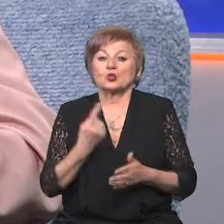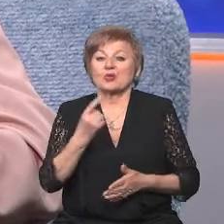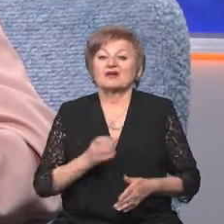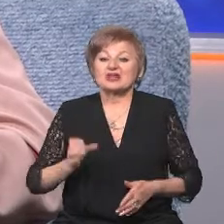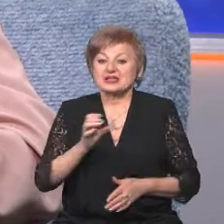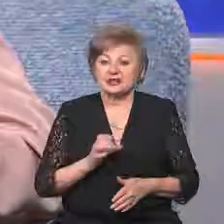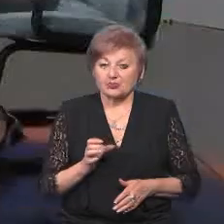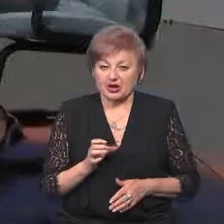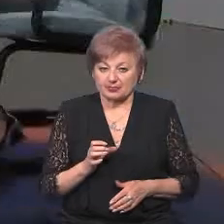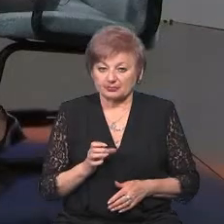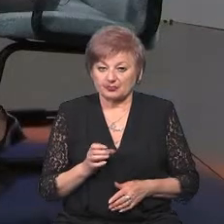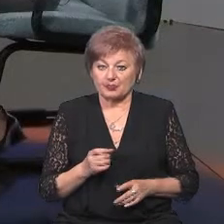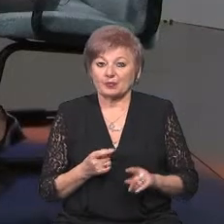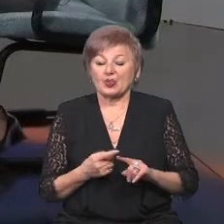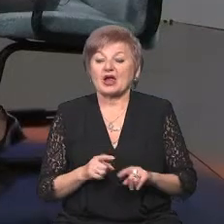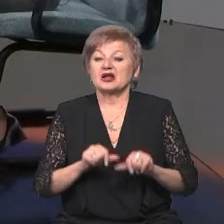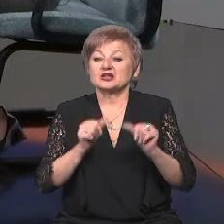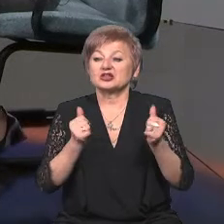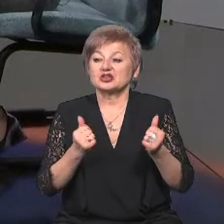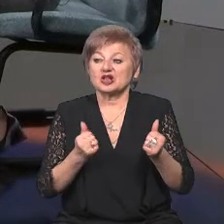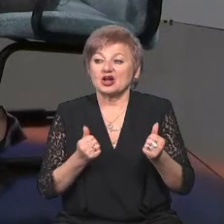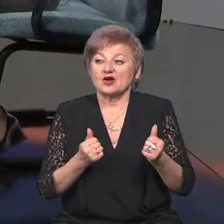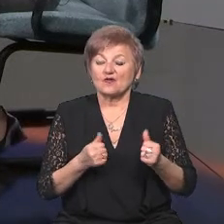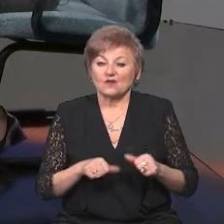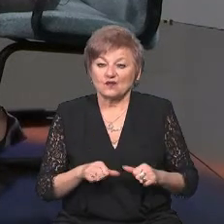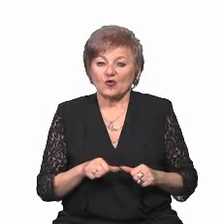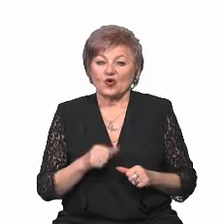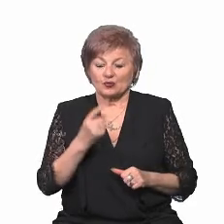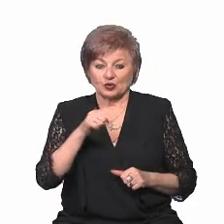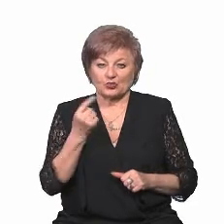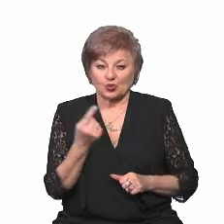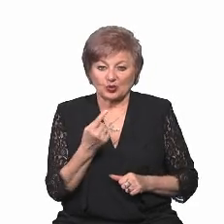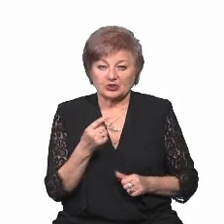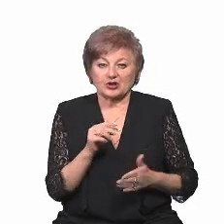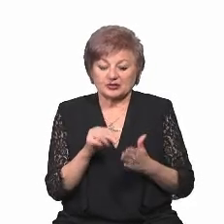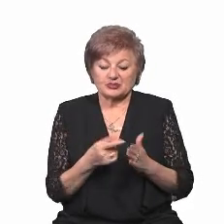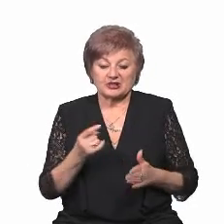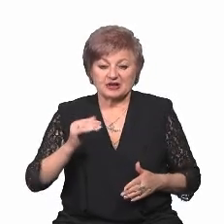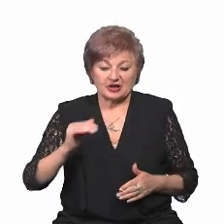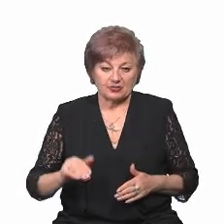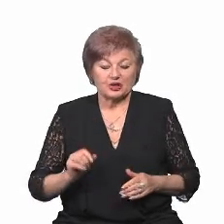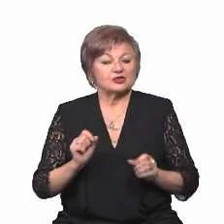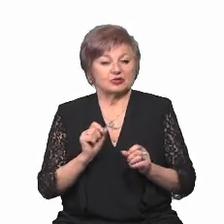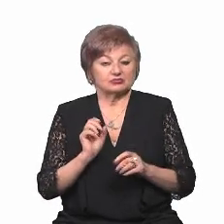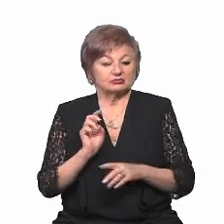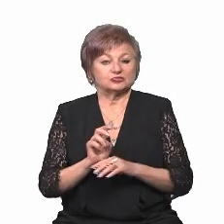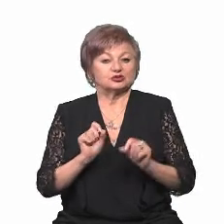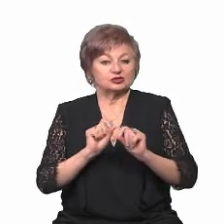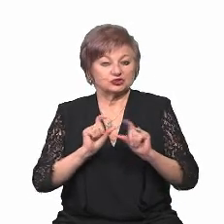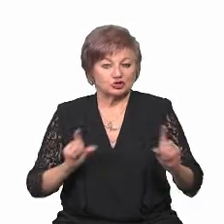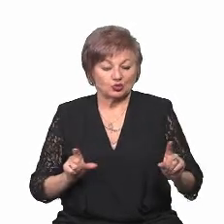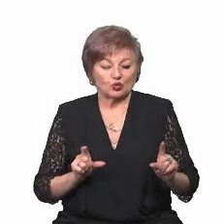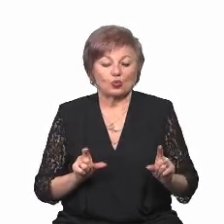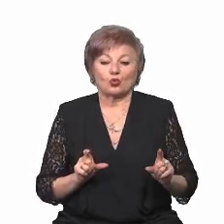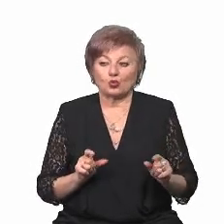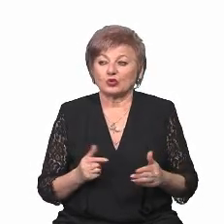вересня. Це форма 086-1. Довідка учня загальноосвітнього навчального закладу про результати